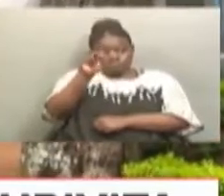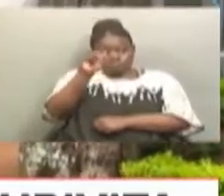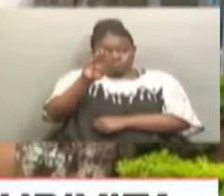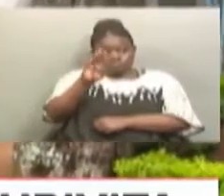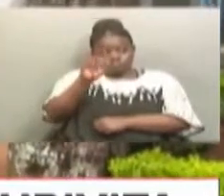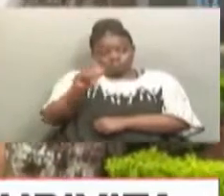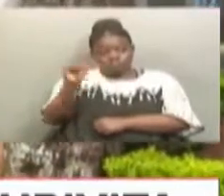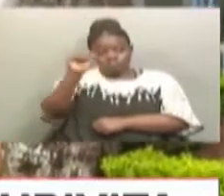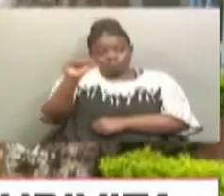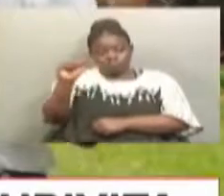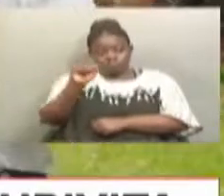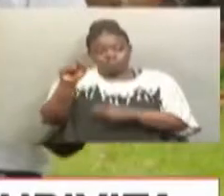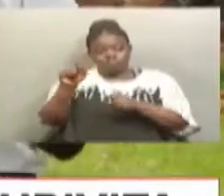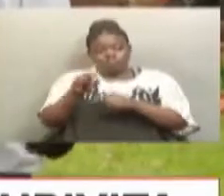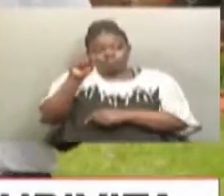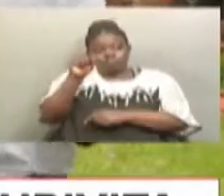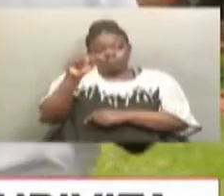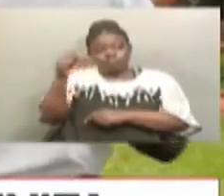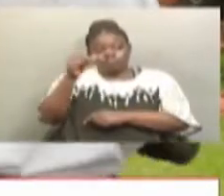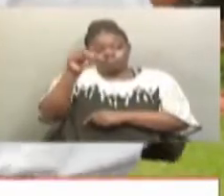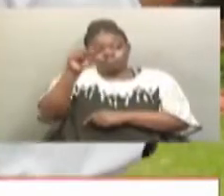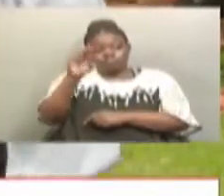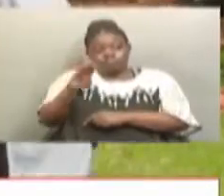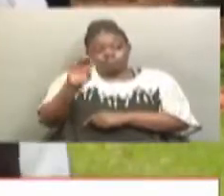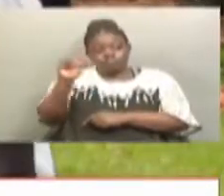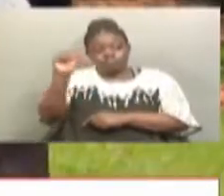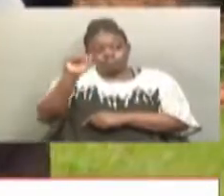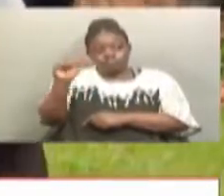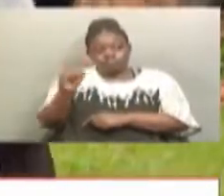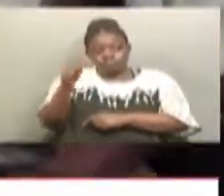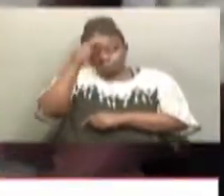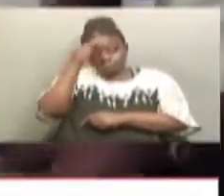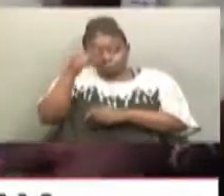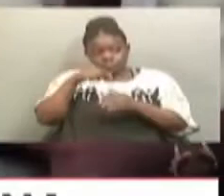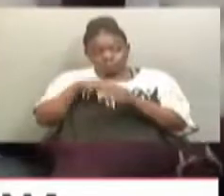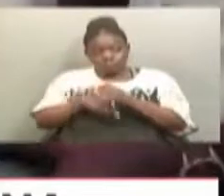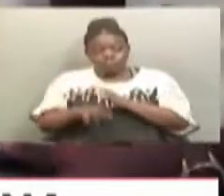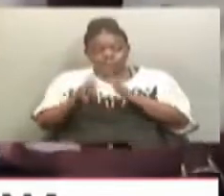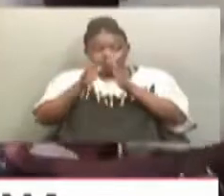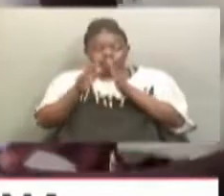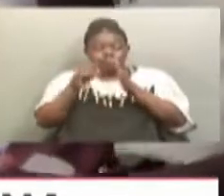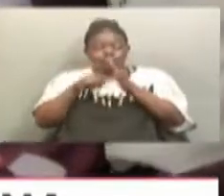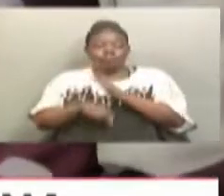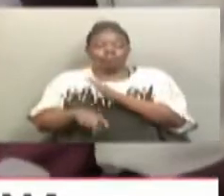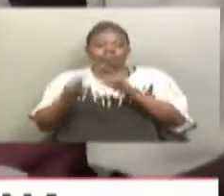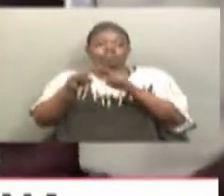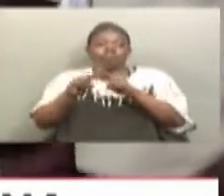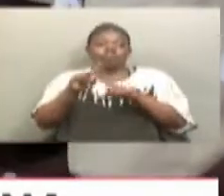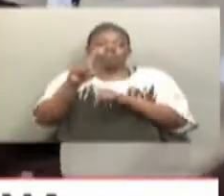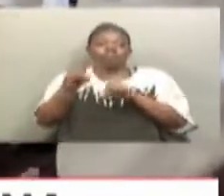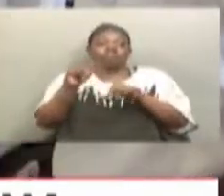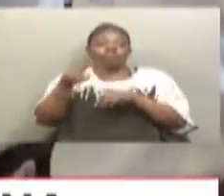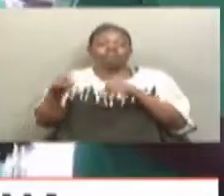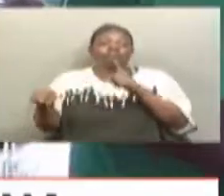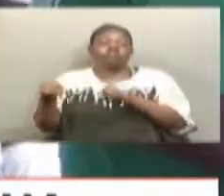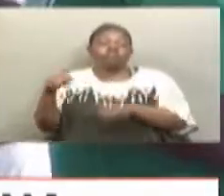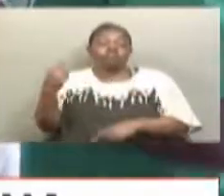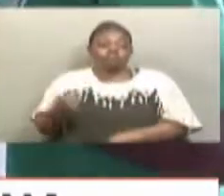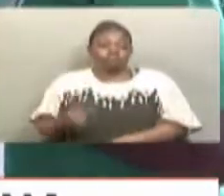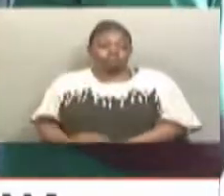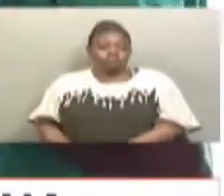ne Namagabi SS abayizi bakedde kusaba n'oluvannyuma ne bayingira okukola ebigezo byabwe era nga beesunze